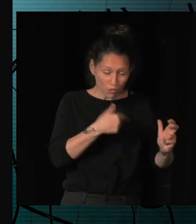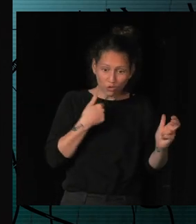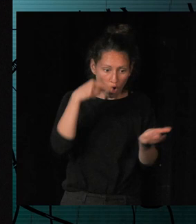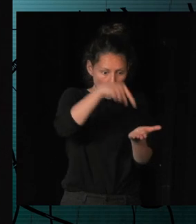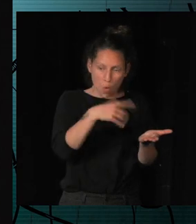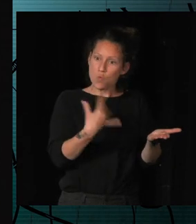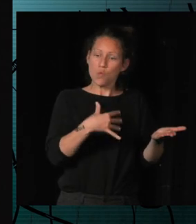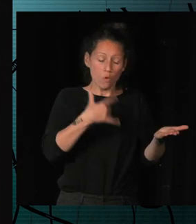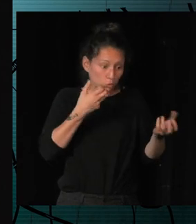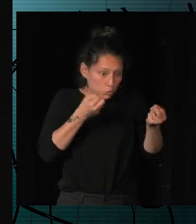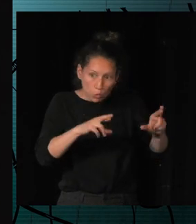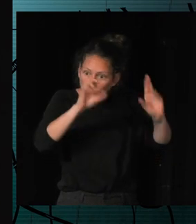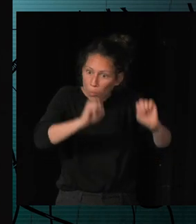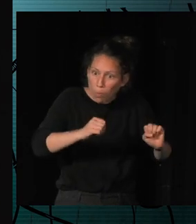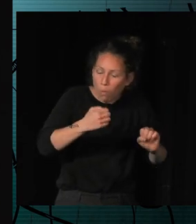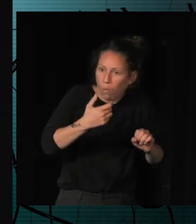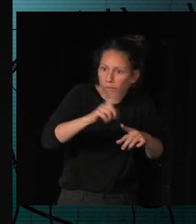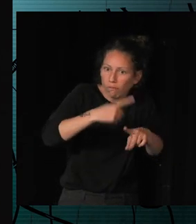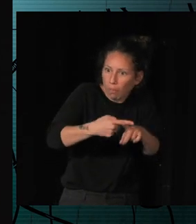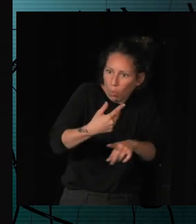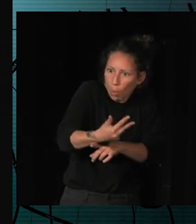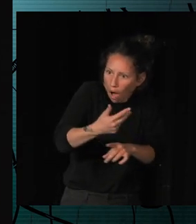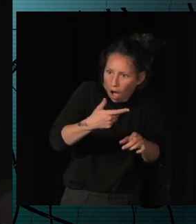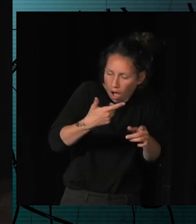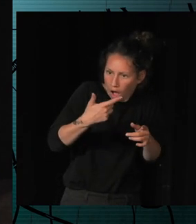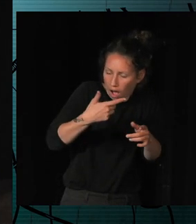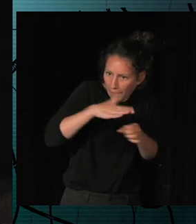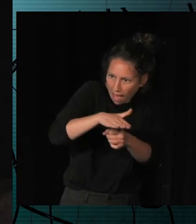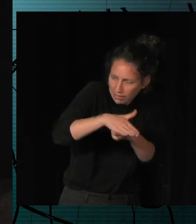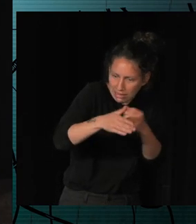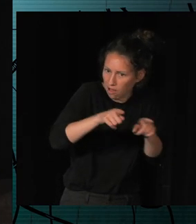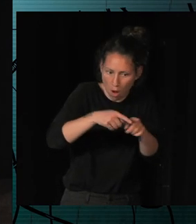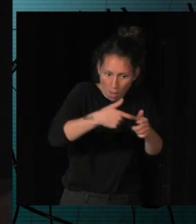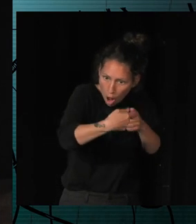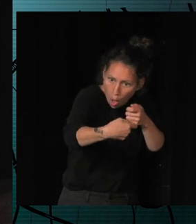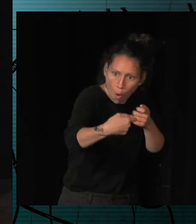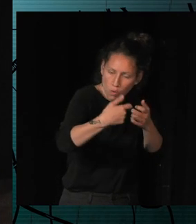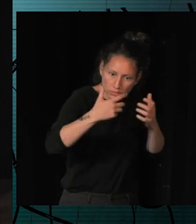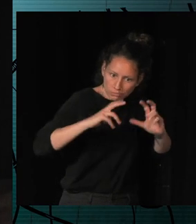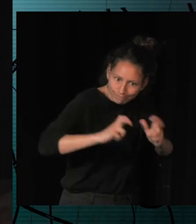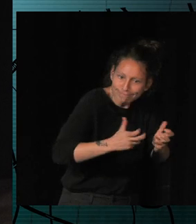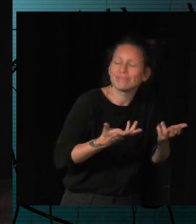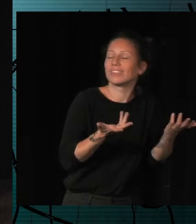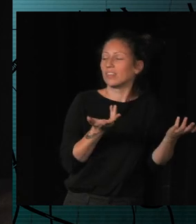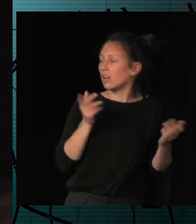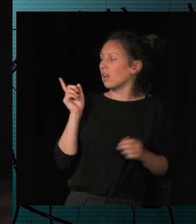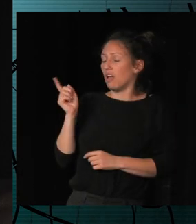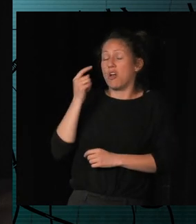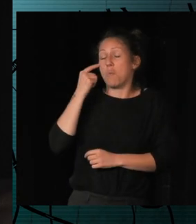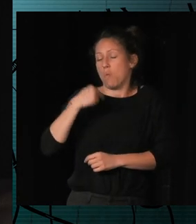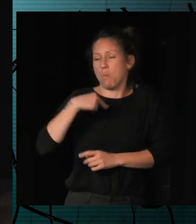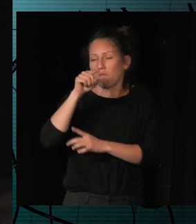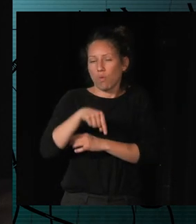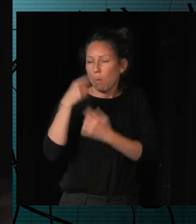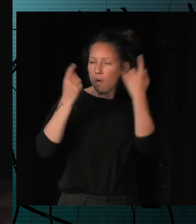je me dis peut-être que ça peut être un truc à explorer aussi quoi il faut moi je pense qu'il faut réfléchir son adaptation en fonction du médium sur lequel on adapte